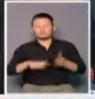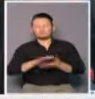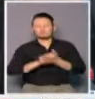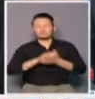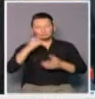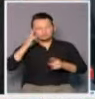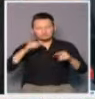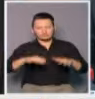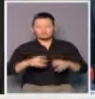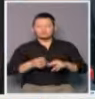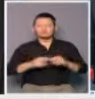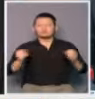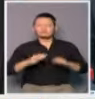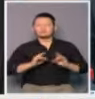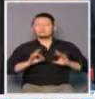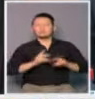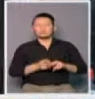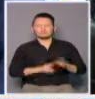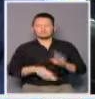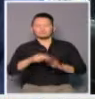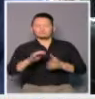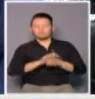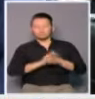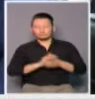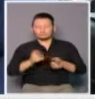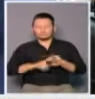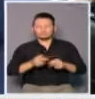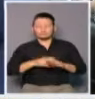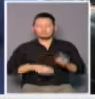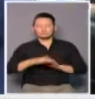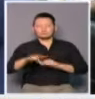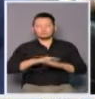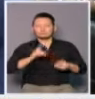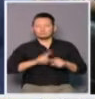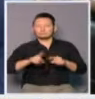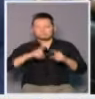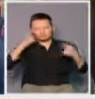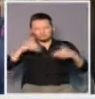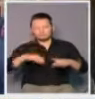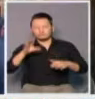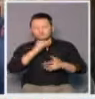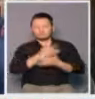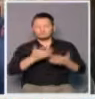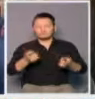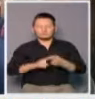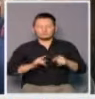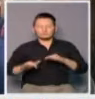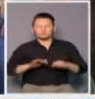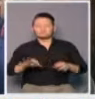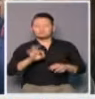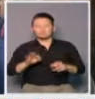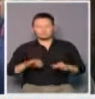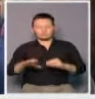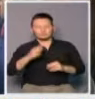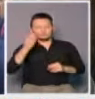Казахстане. Сенаторы предлагают широкое применение медиации. Это позволит намного быстрее находить решения по многим гражданским делам и преступлениям